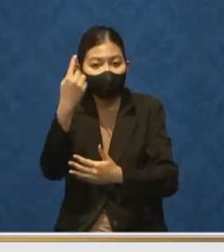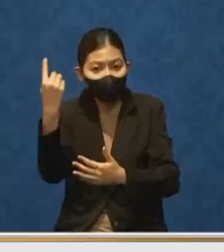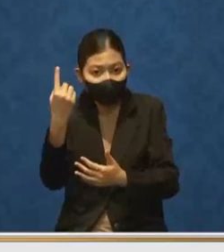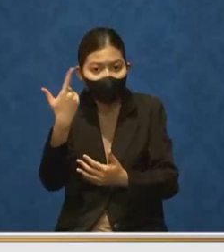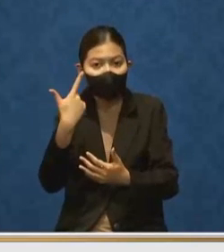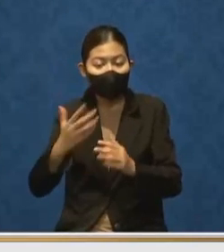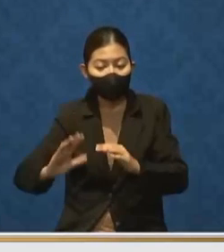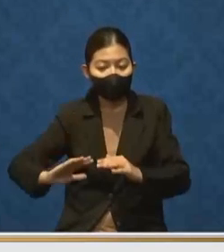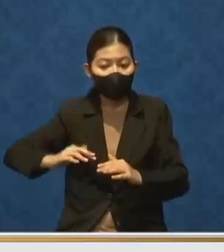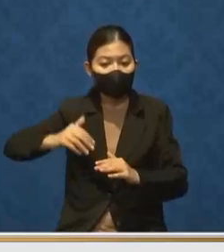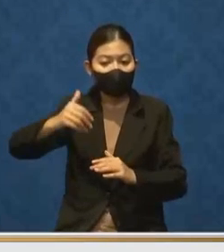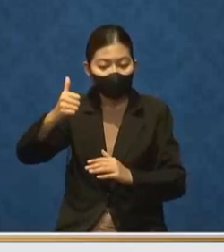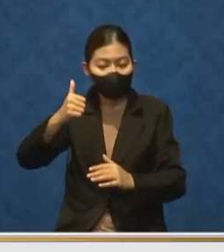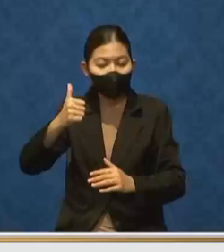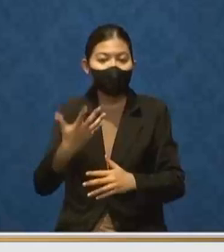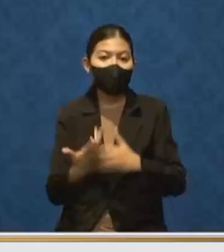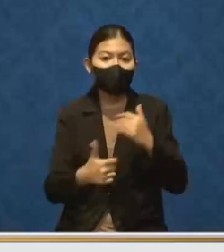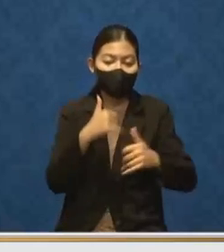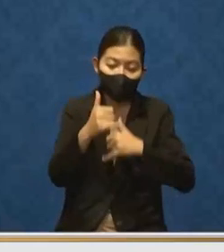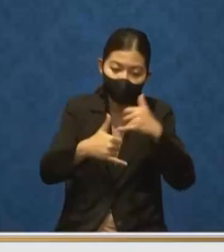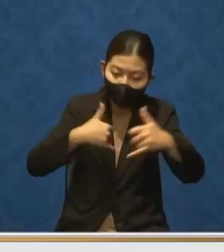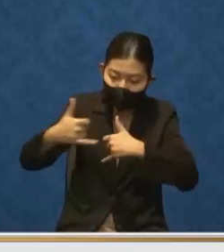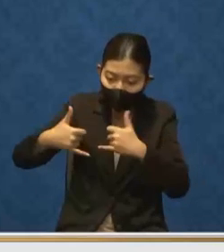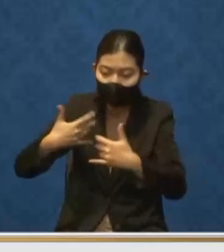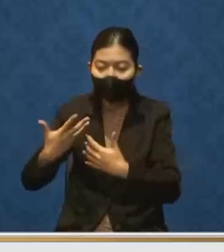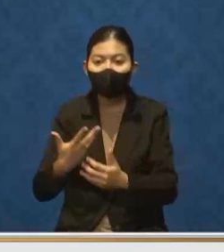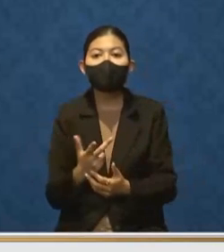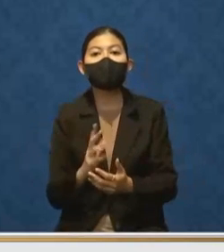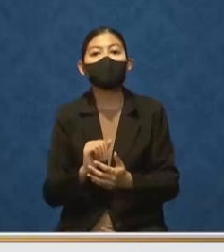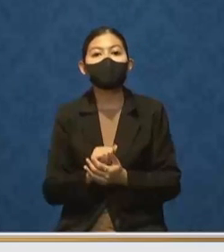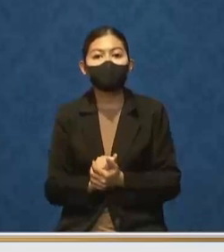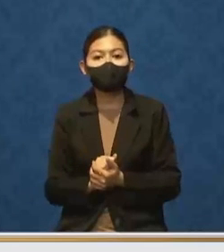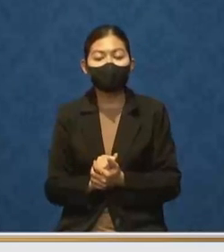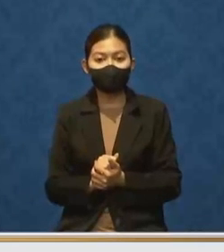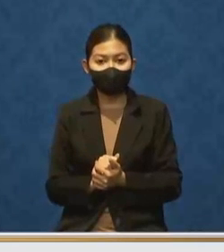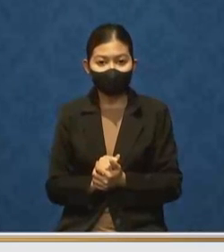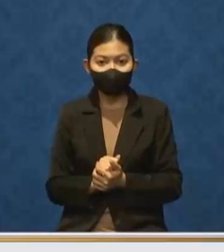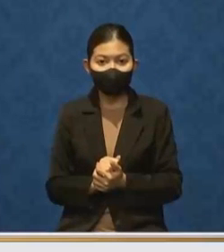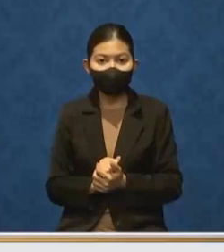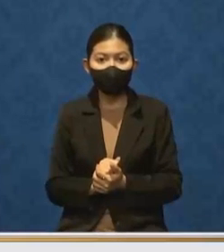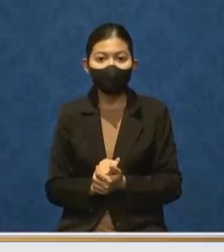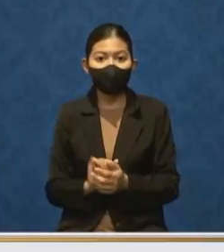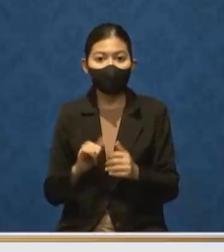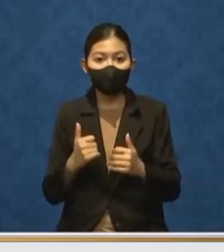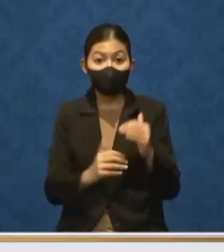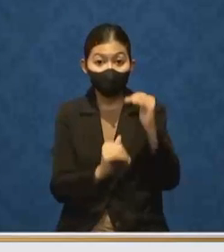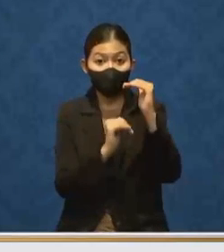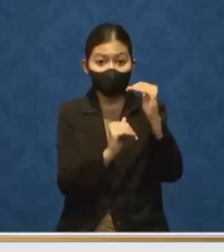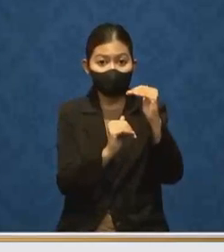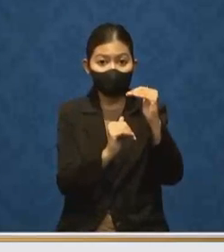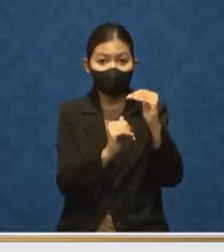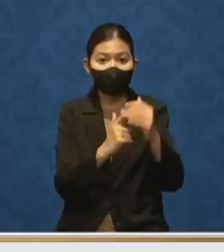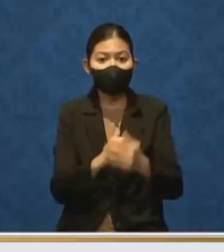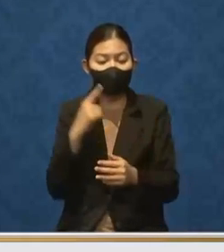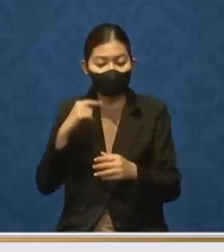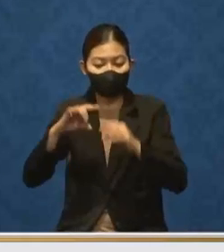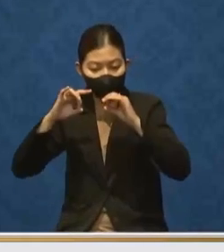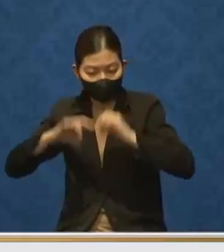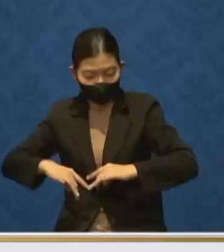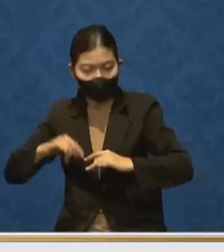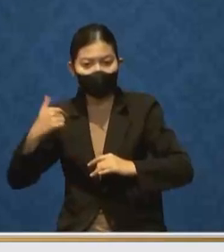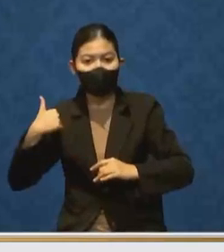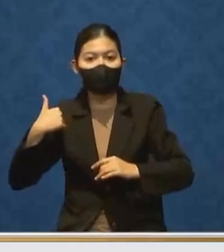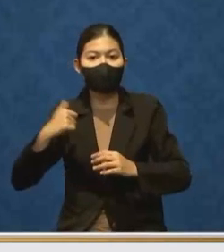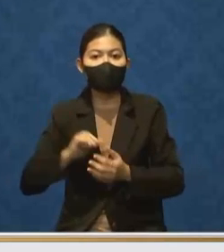ากขึ้นการส่งออกสินค้ามีแนวโน้มขยายตัวในเกณฑ์ดีในขณะที่ยังมีข้อจำกัดและปัจจัยเสี่ยงจาก